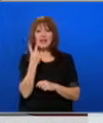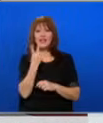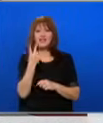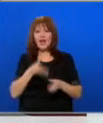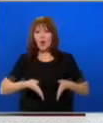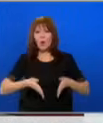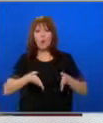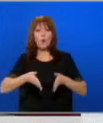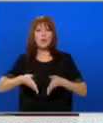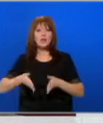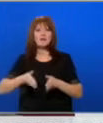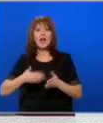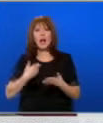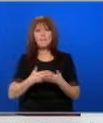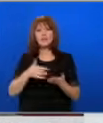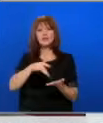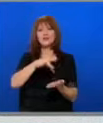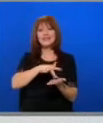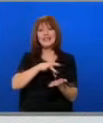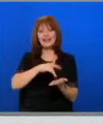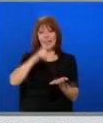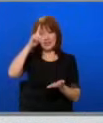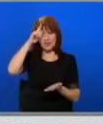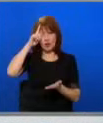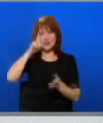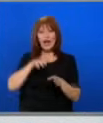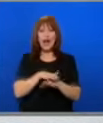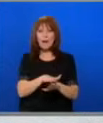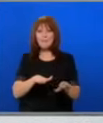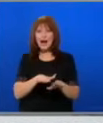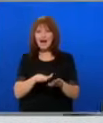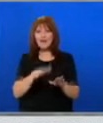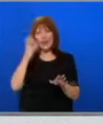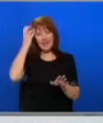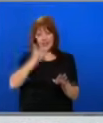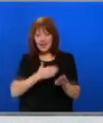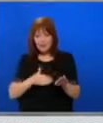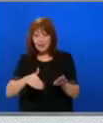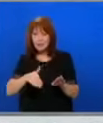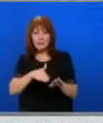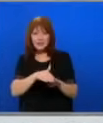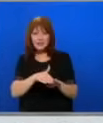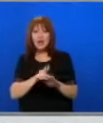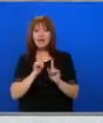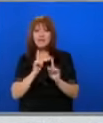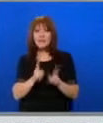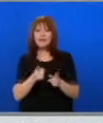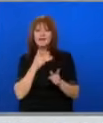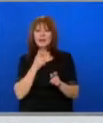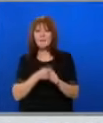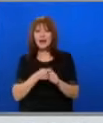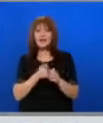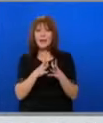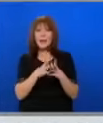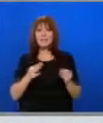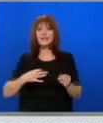улици около централния район на столицата. Крайбрежните държави, които са най-близки, трябва да осигуряват безопасността на корабоплаването и